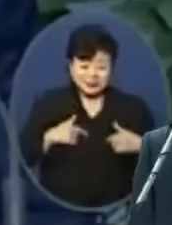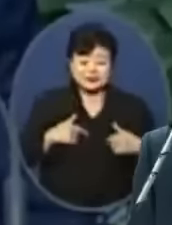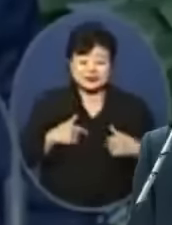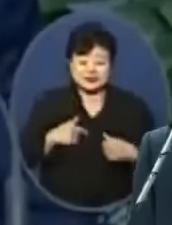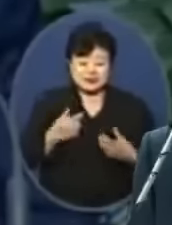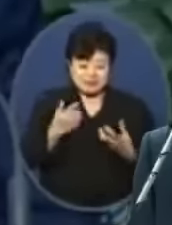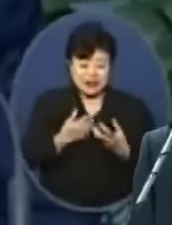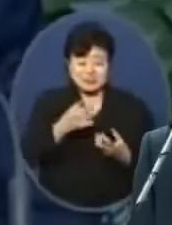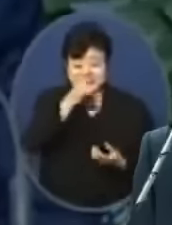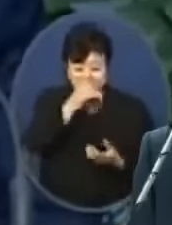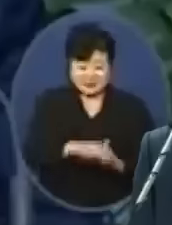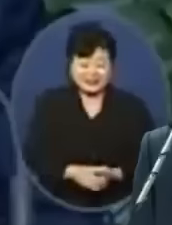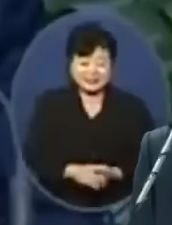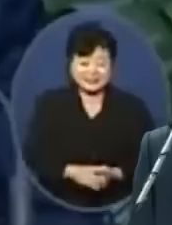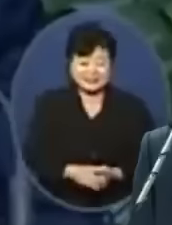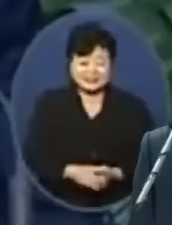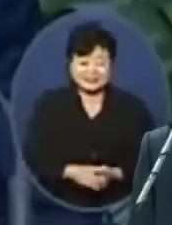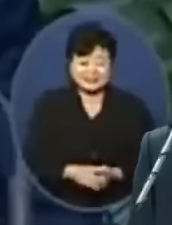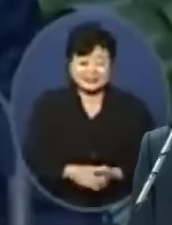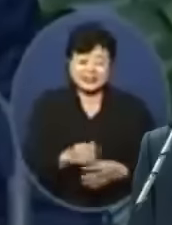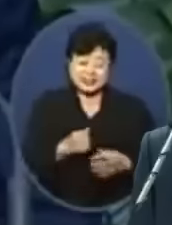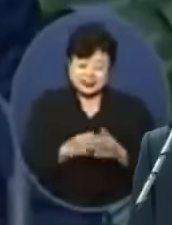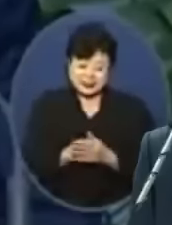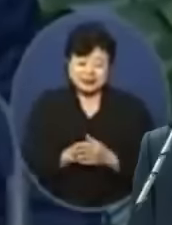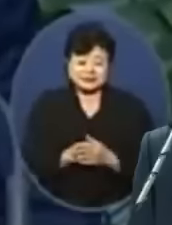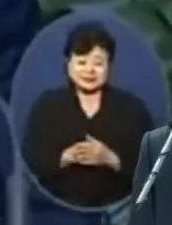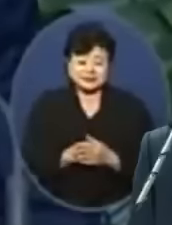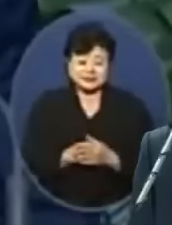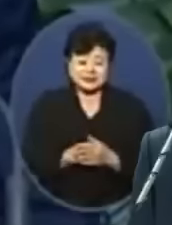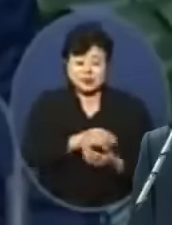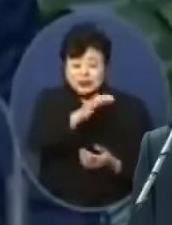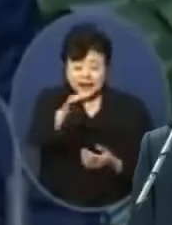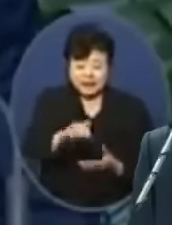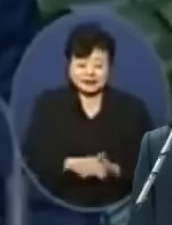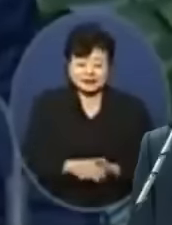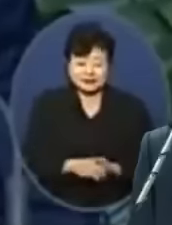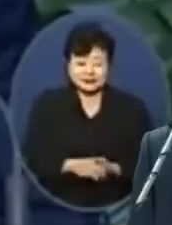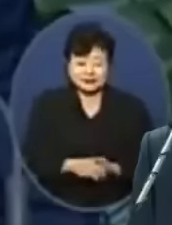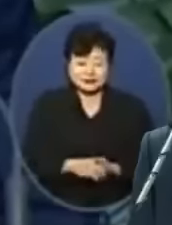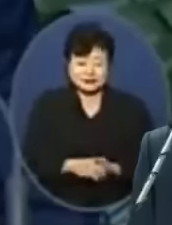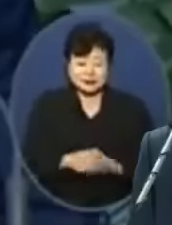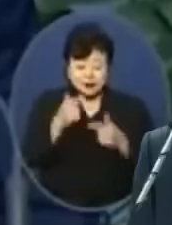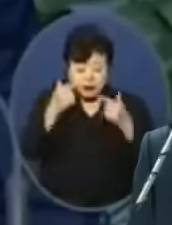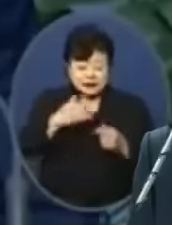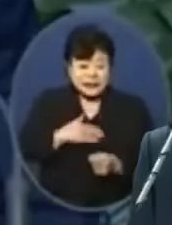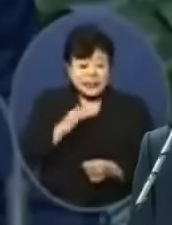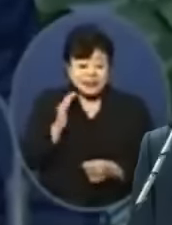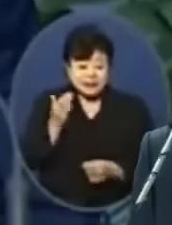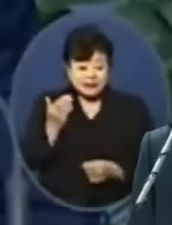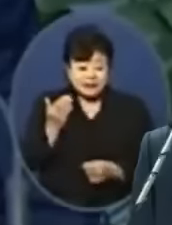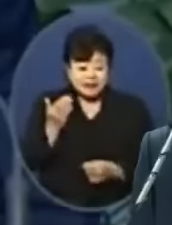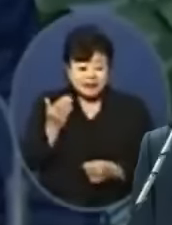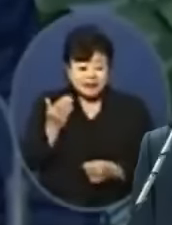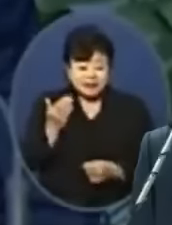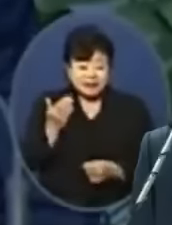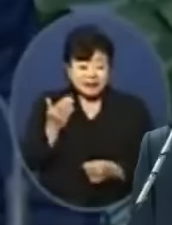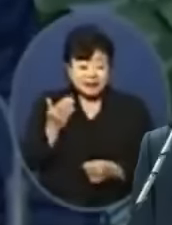다할 수 없는 것입니다. 그러므로 우리가 확실히 알아야 될 것은